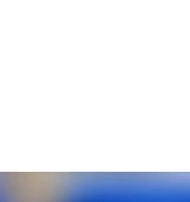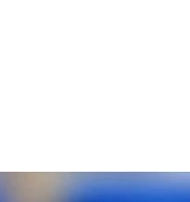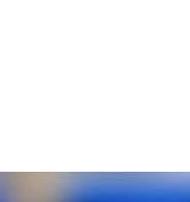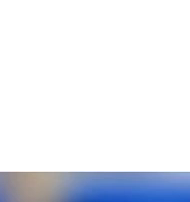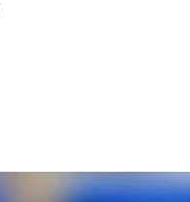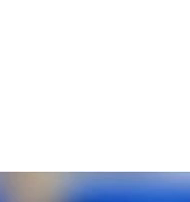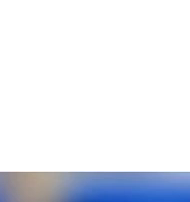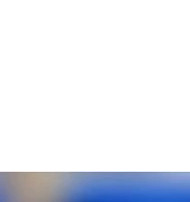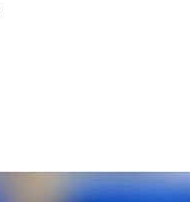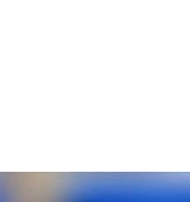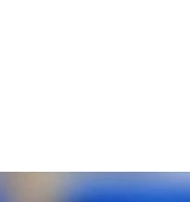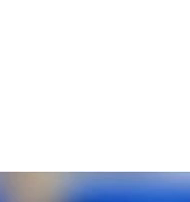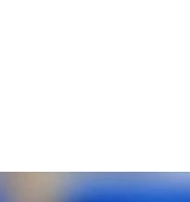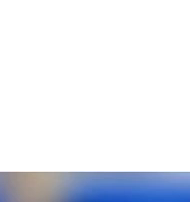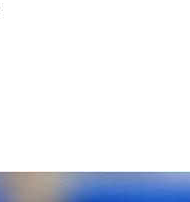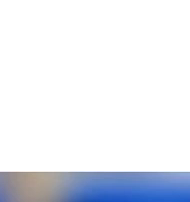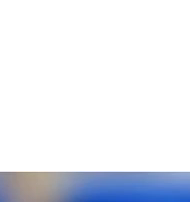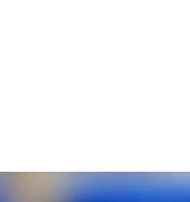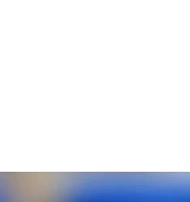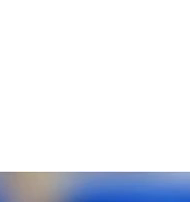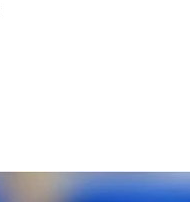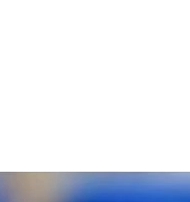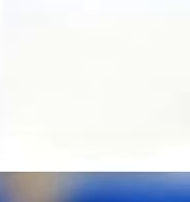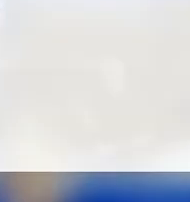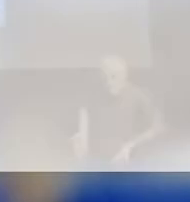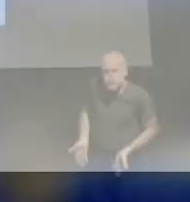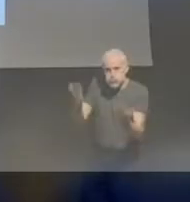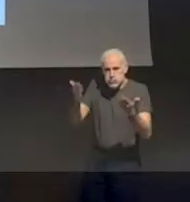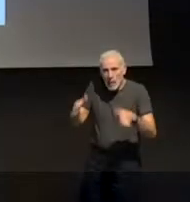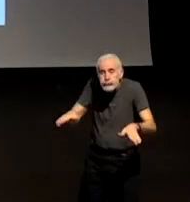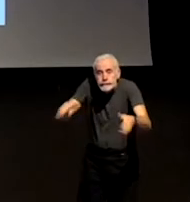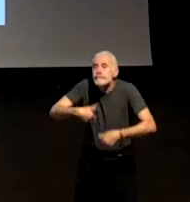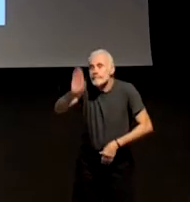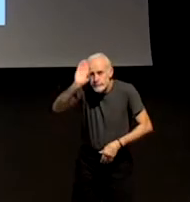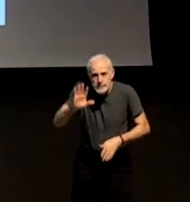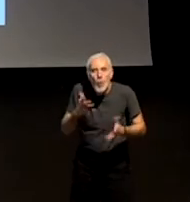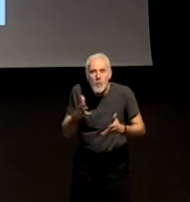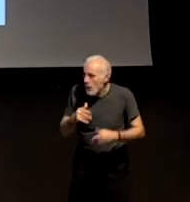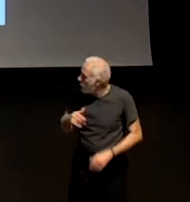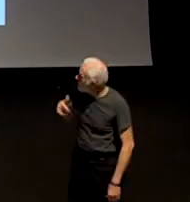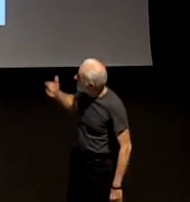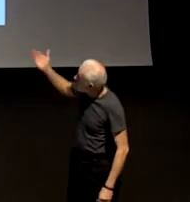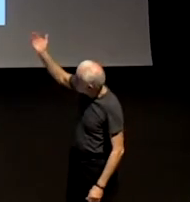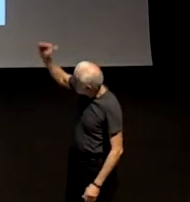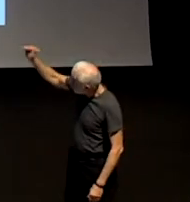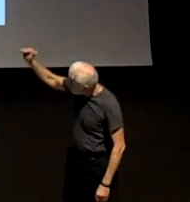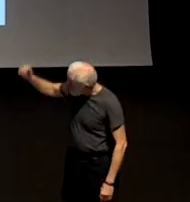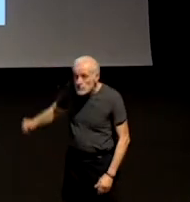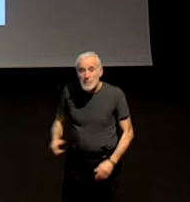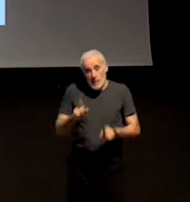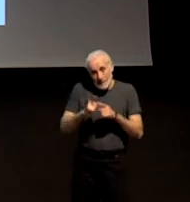jeunes aussi et ensuite nous aborderons plus particulièrement les neuf espèces nicheuses de france en